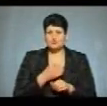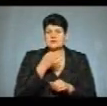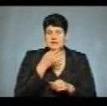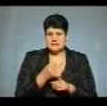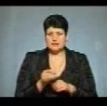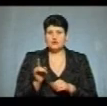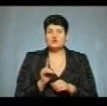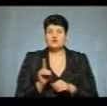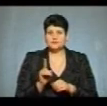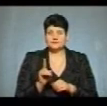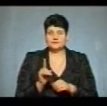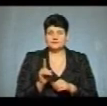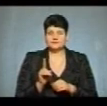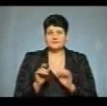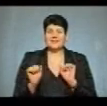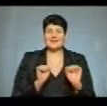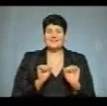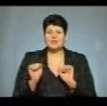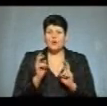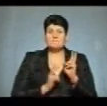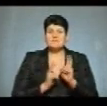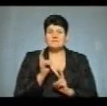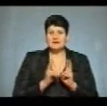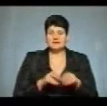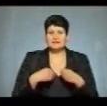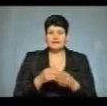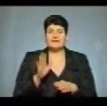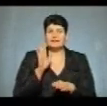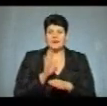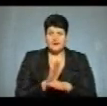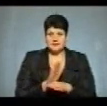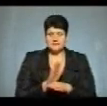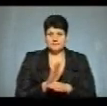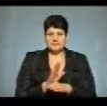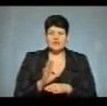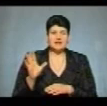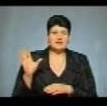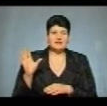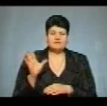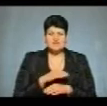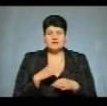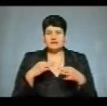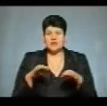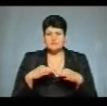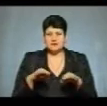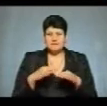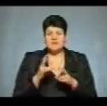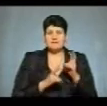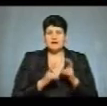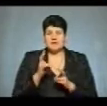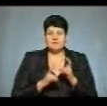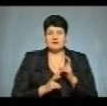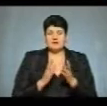що керівником підприємства виданий наказ і всі транспортні засоби підприємства